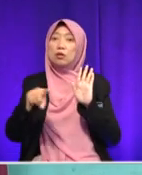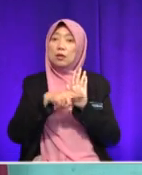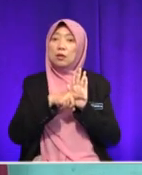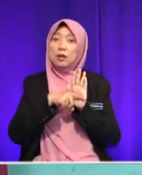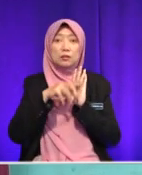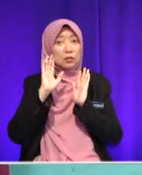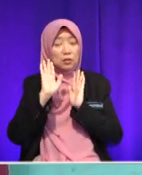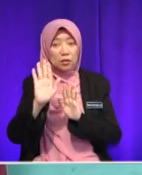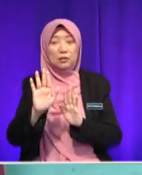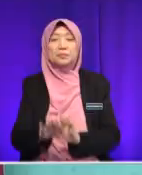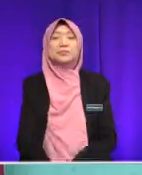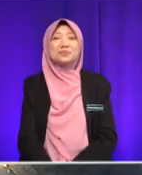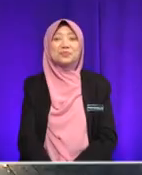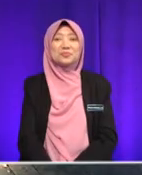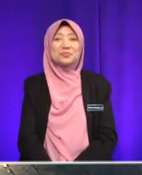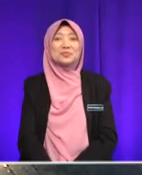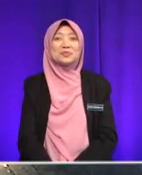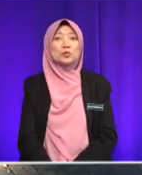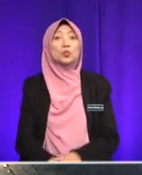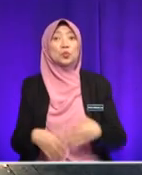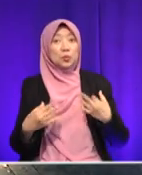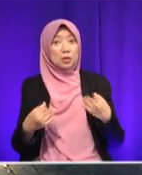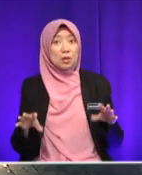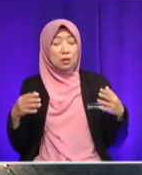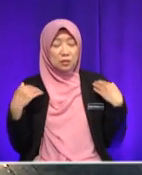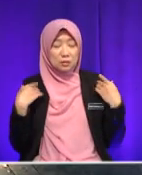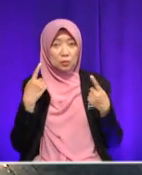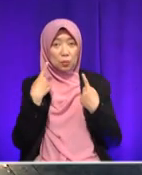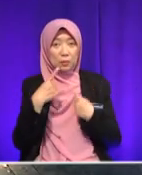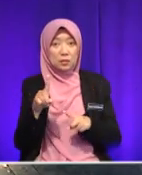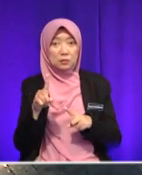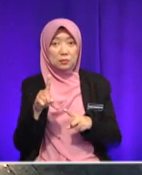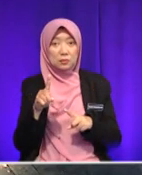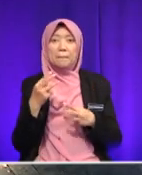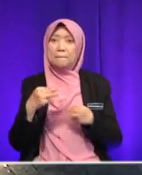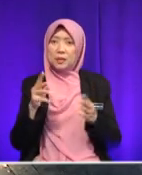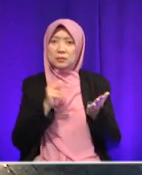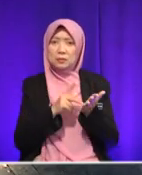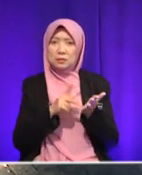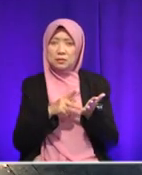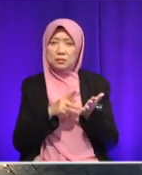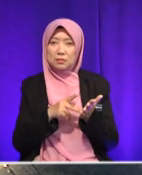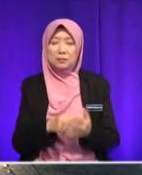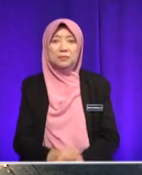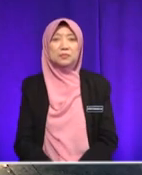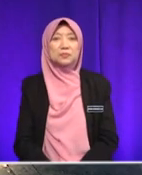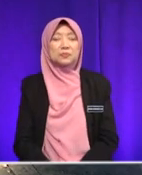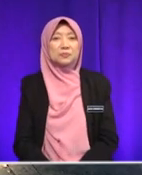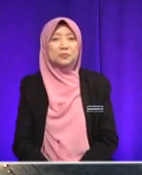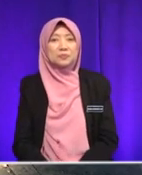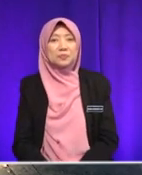cuba memberi ada jawapan? Dah ada jawapannya. Adakah jawapan? Ada masih jawapan mengira-ngira. Tak? Oh, Limanish. Silakan.